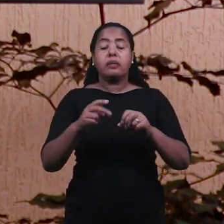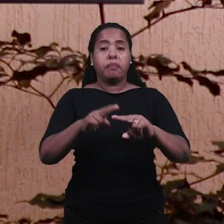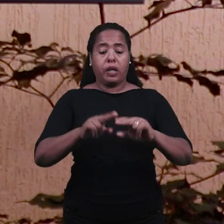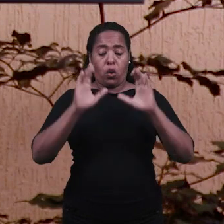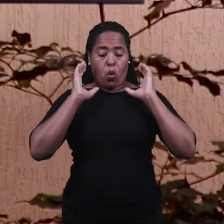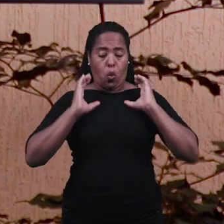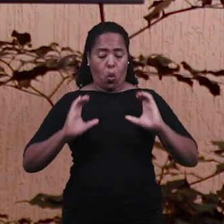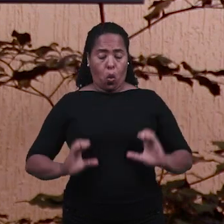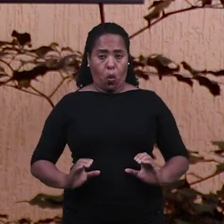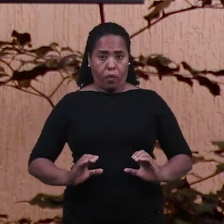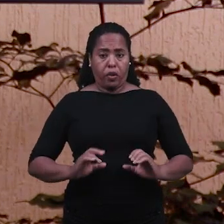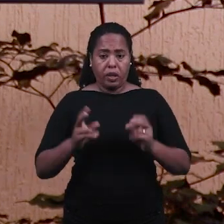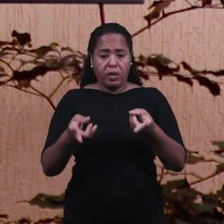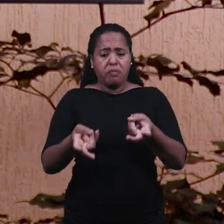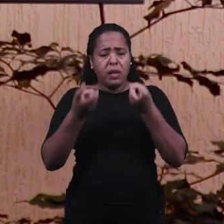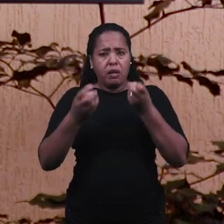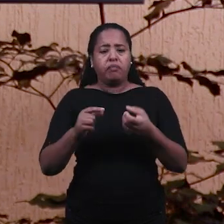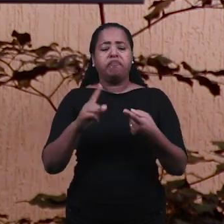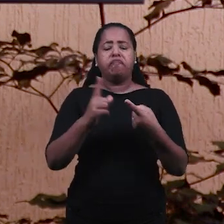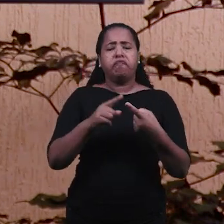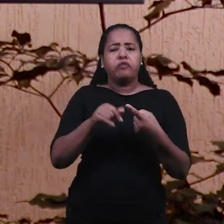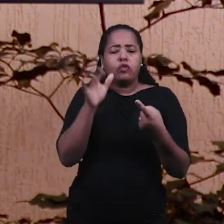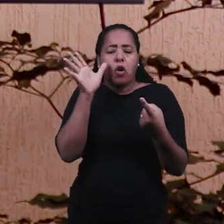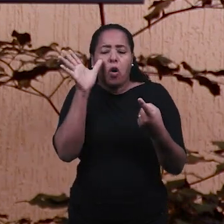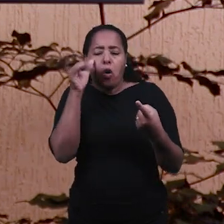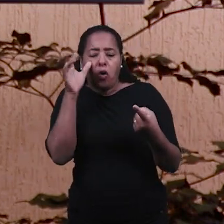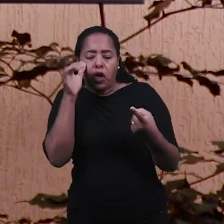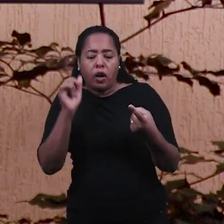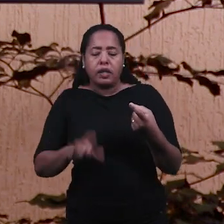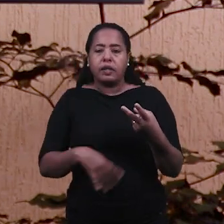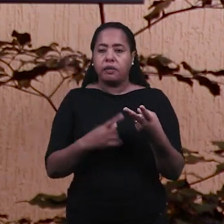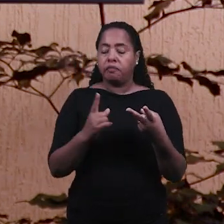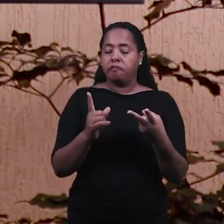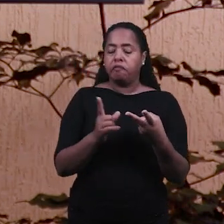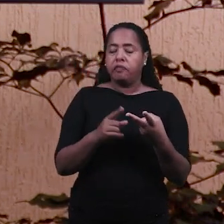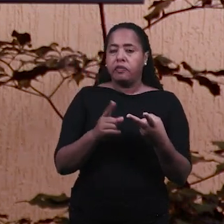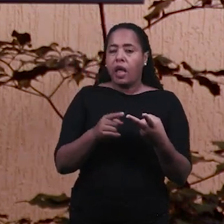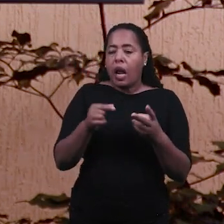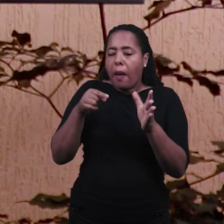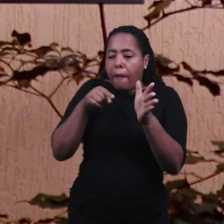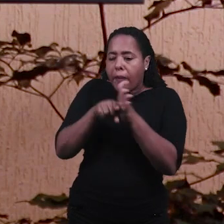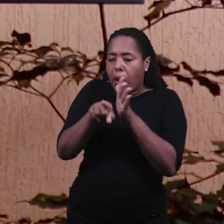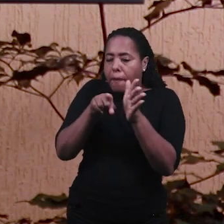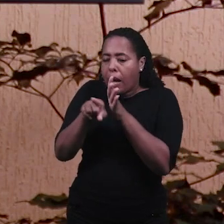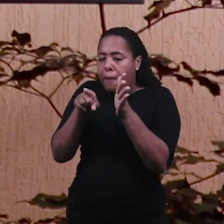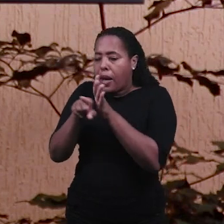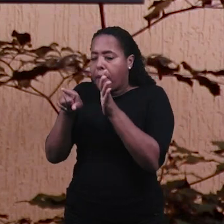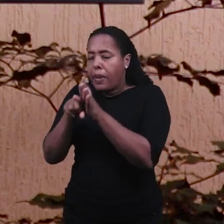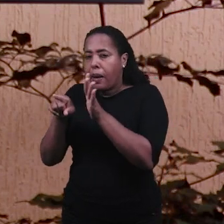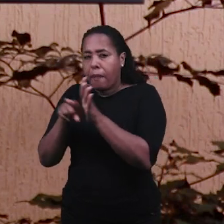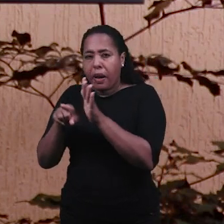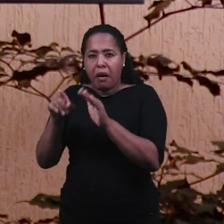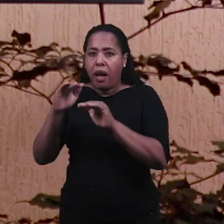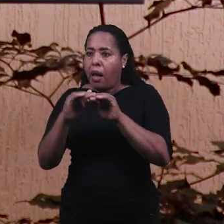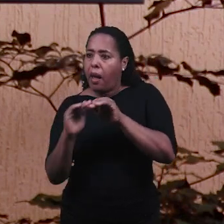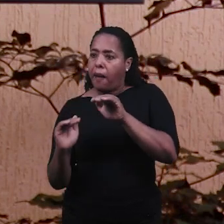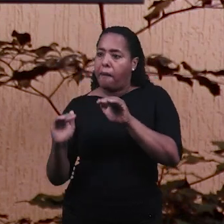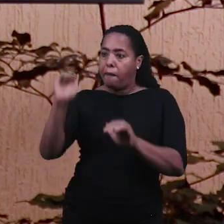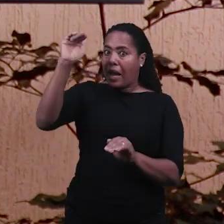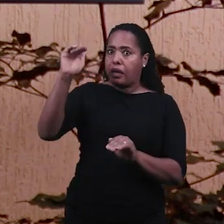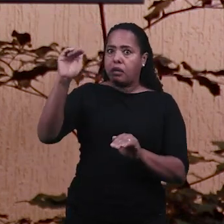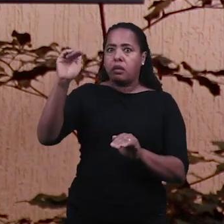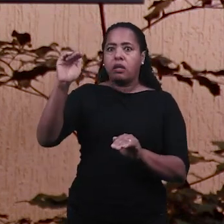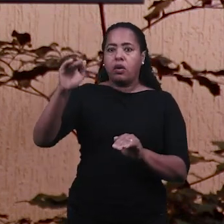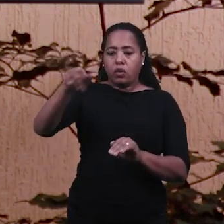peut-être je ne sais pas son QI, mais par son comportement, je sais. Elles sont très intelligentes. C'est des enfants qui posent des